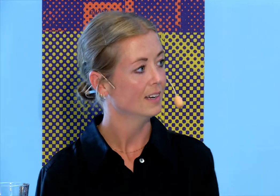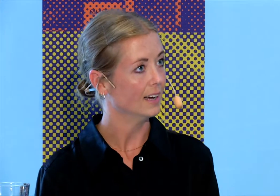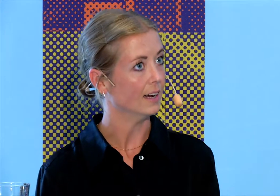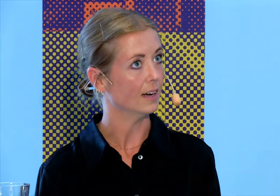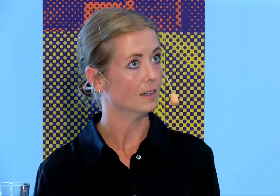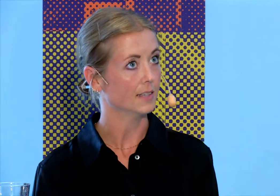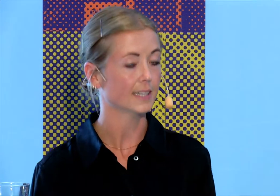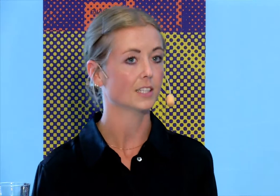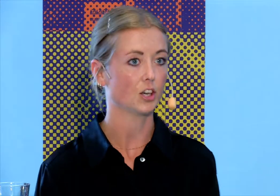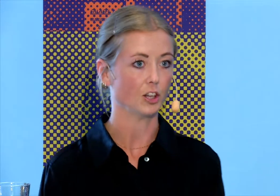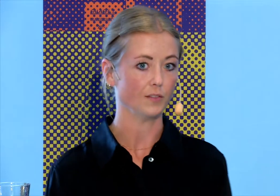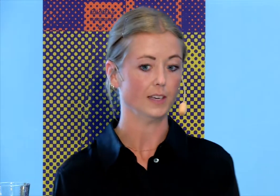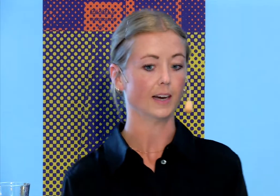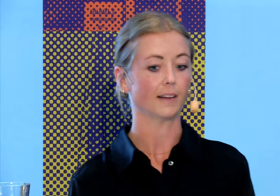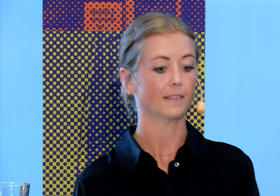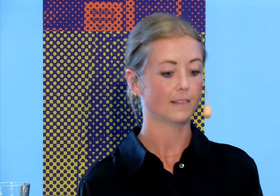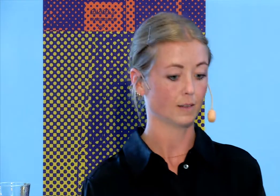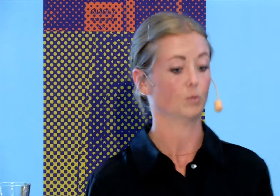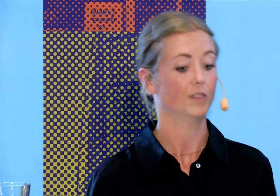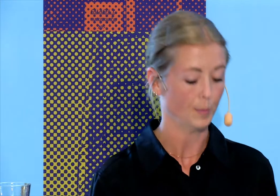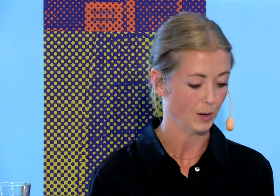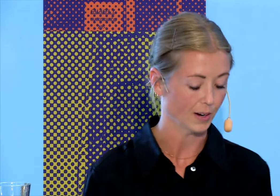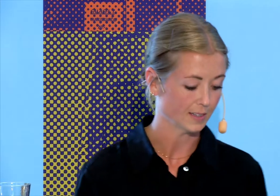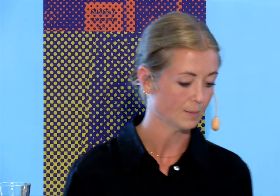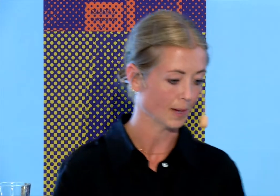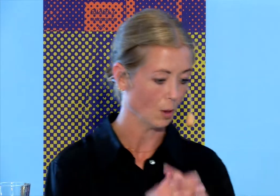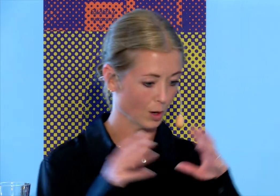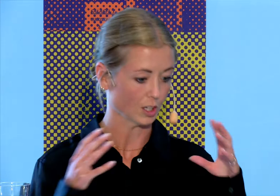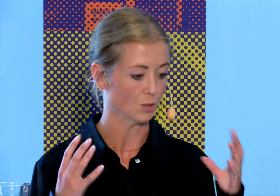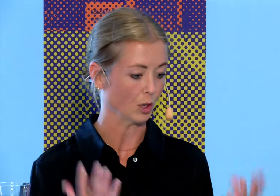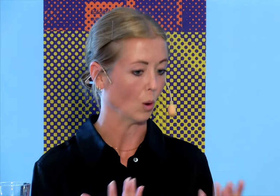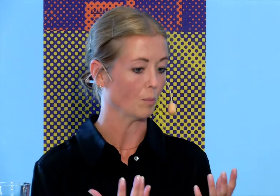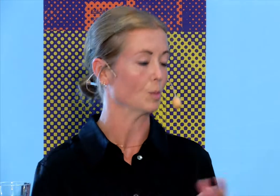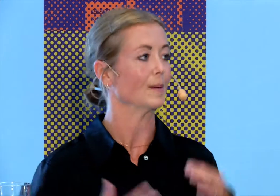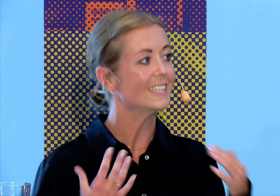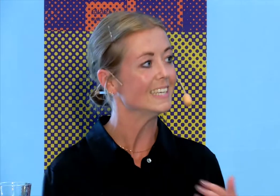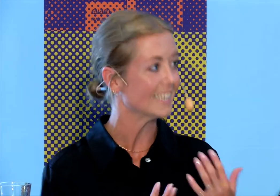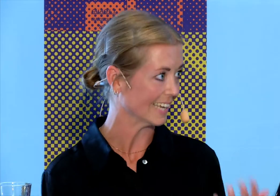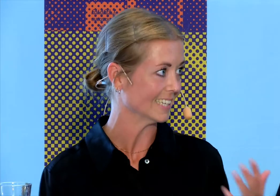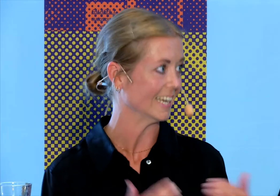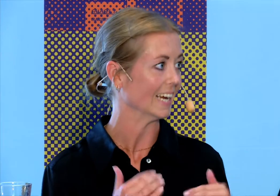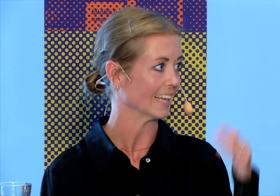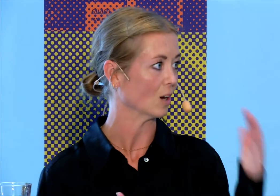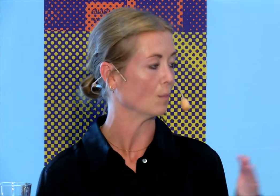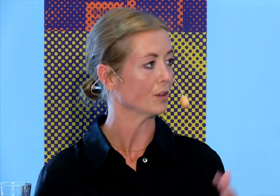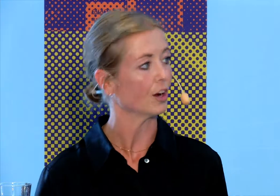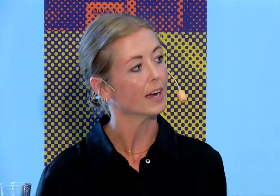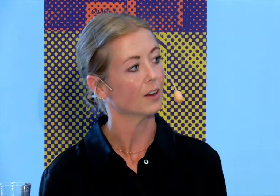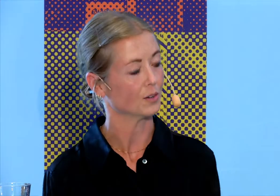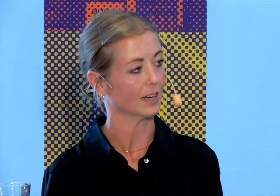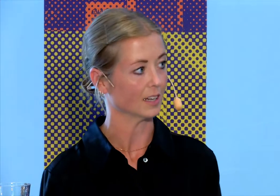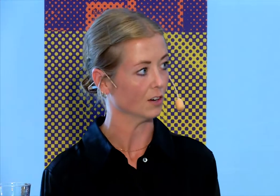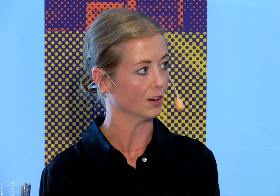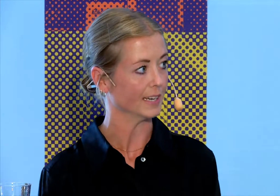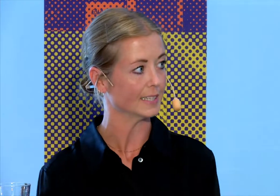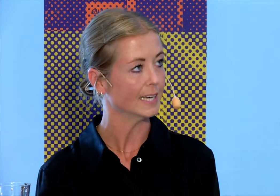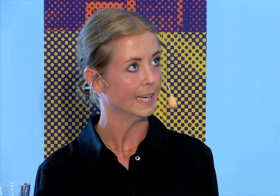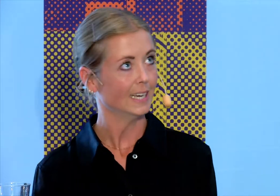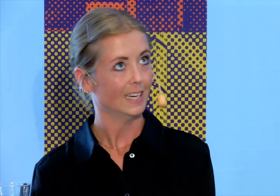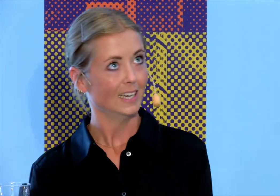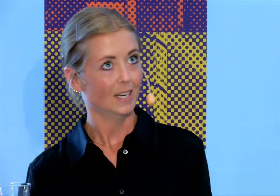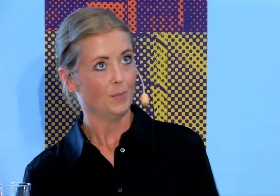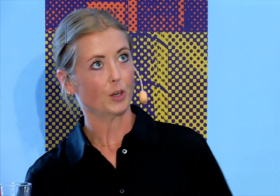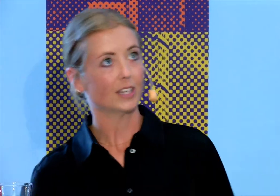får. Hittills tycker inte vi att på Fairpay då att man har pratat så mycket om problematiken kring att det här gapet ökar, utan att det har